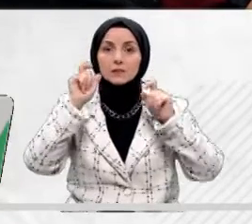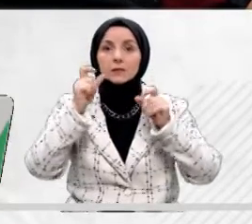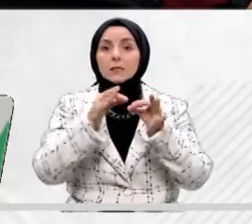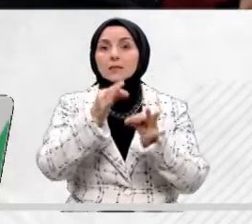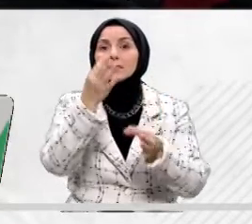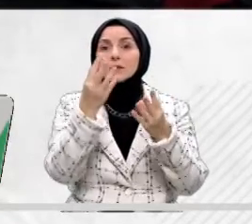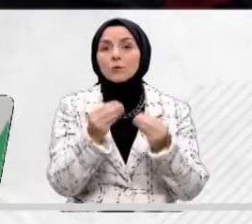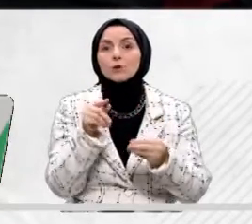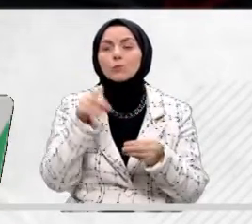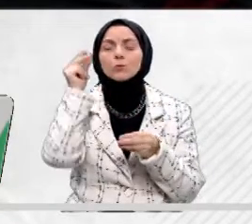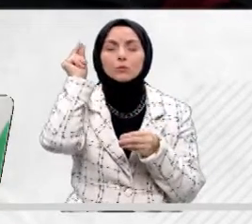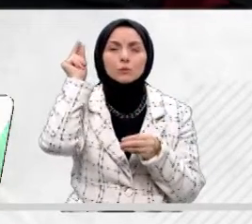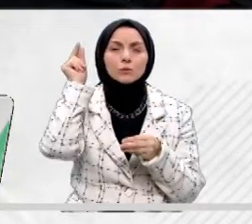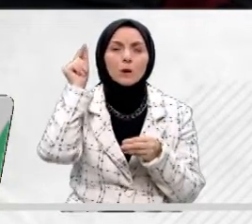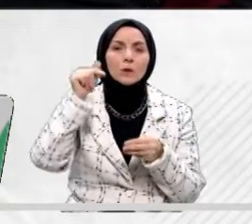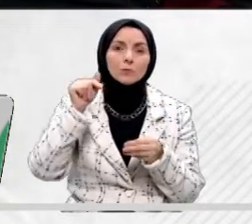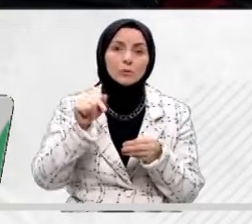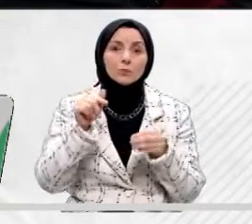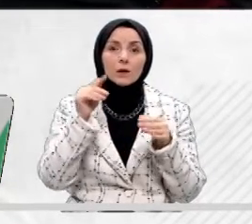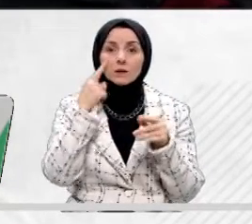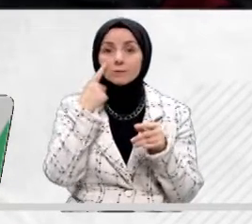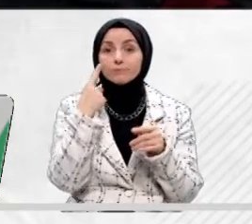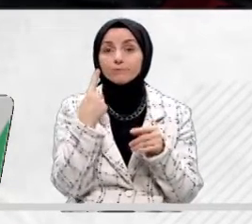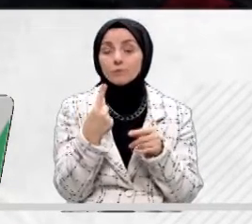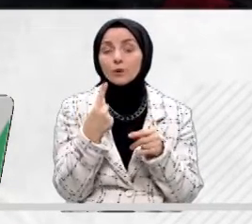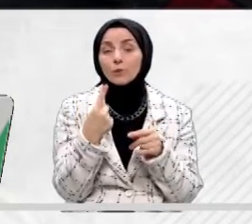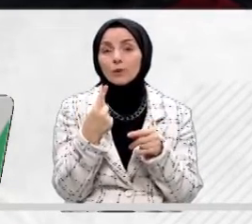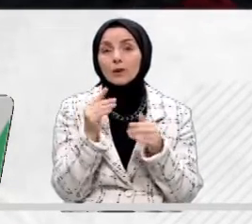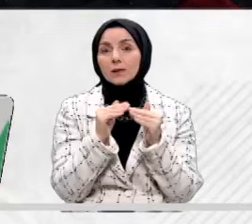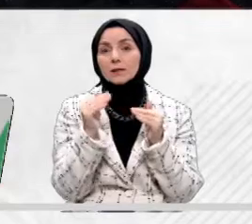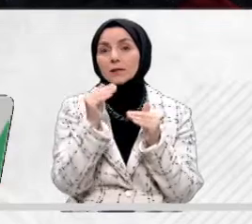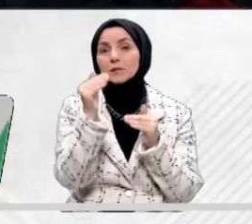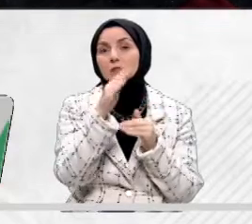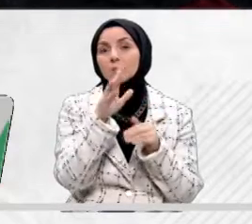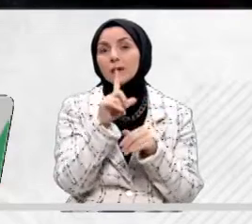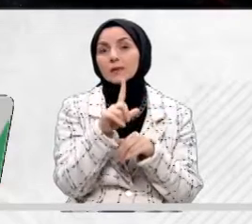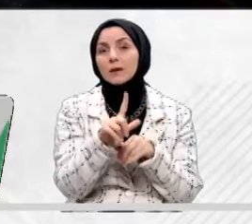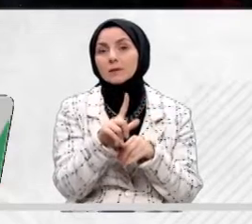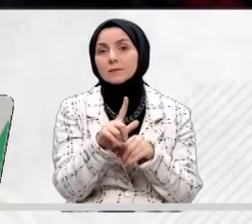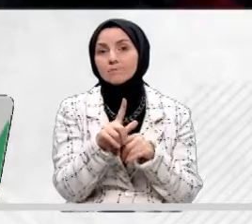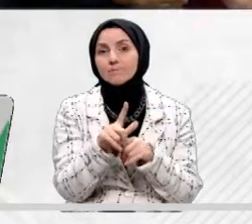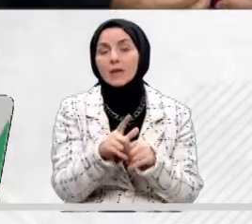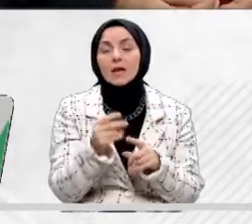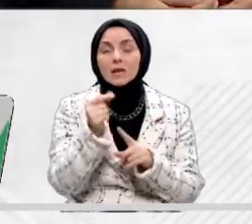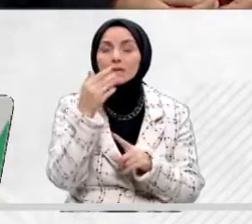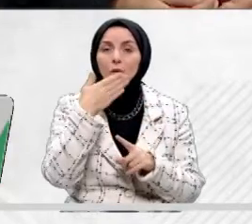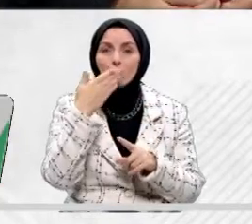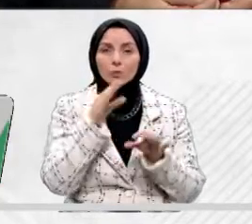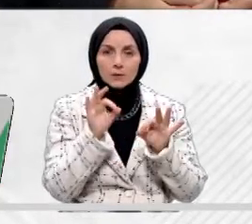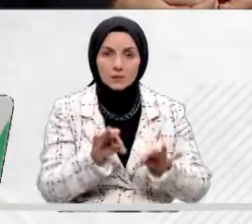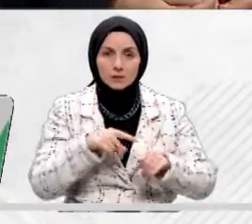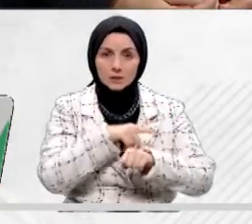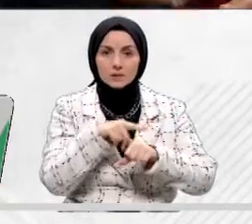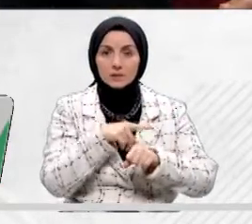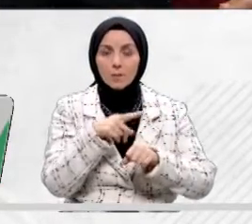bakmak lazım O yüzden okulda yaşadığımız problemler dediğimizde genellikle anne babanın eğitim hatalarını biz